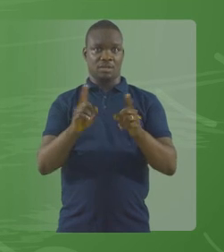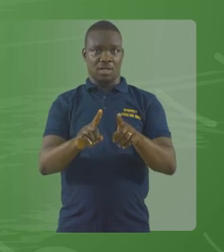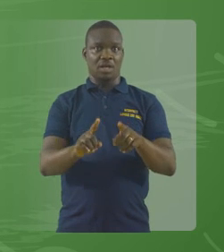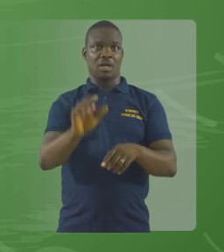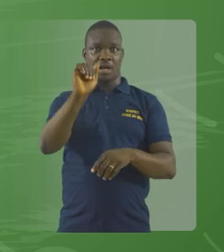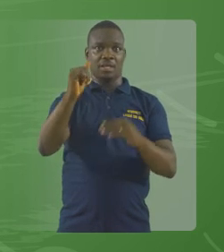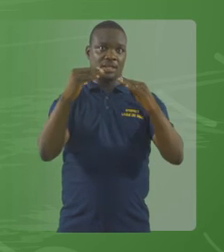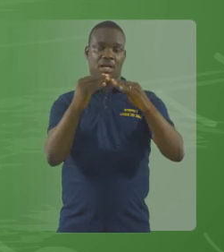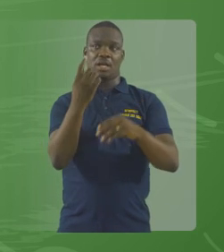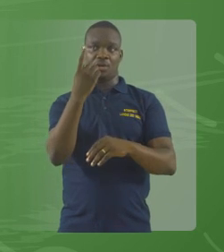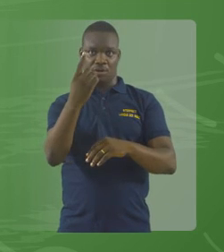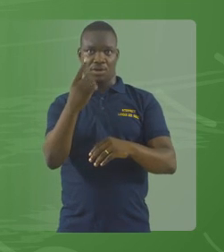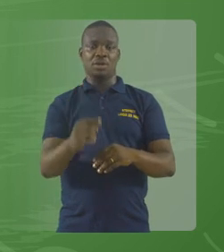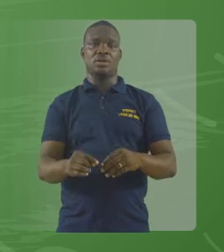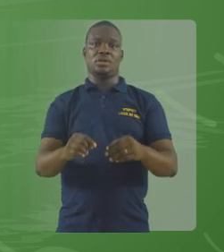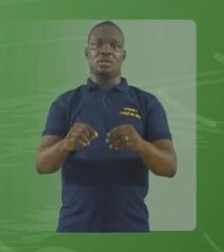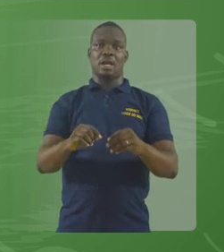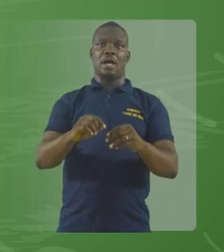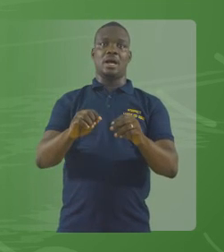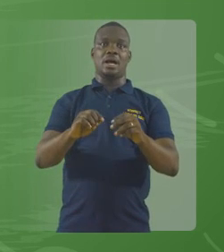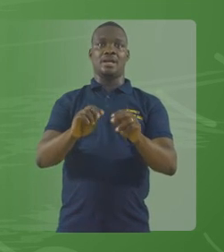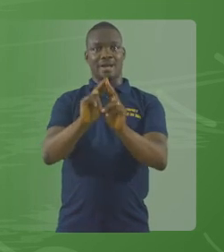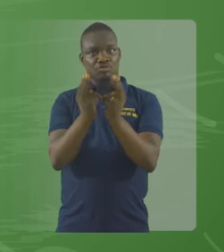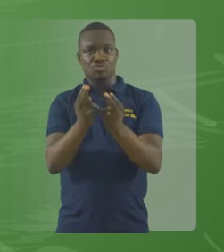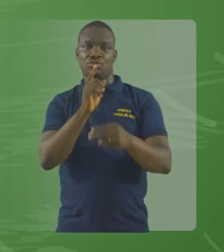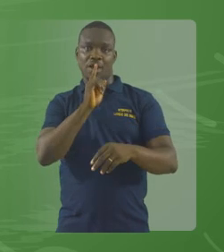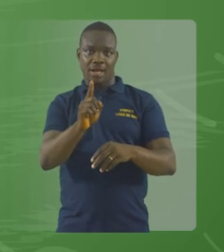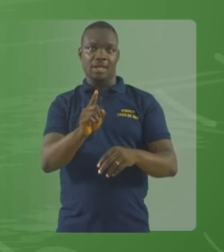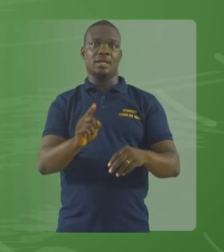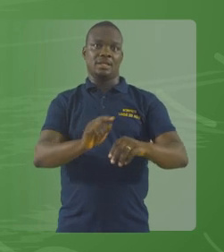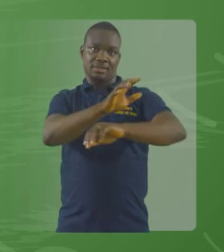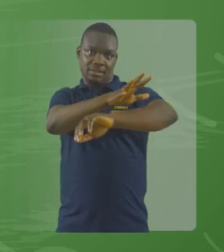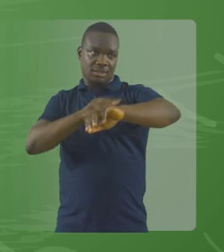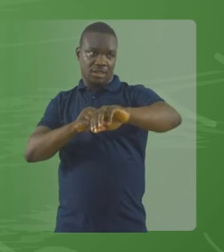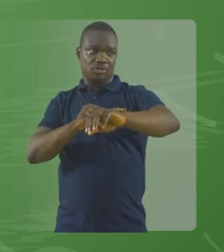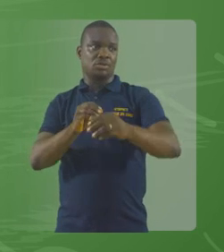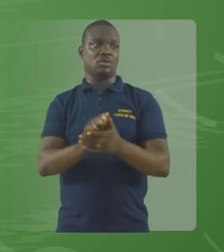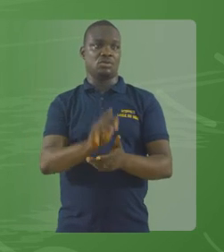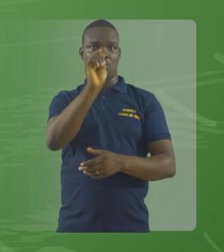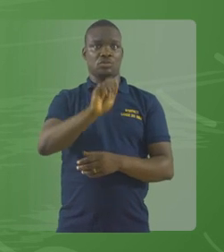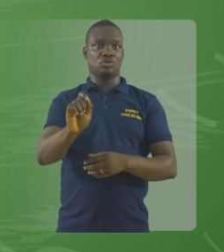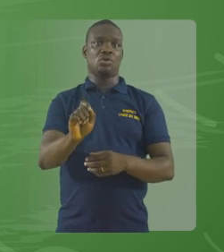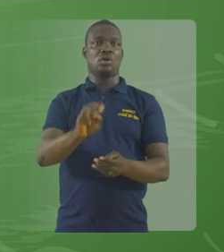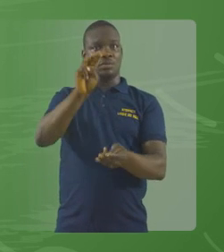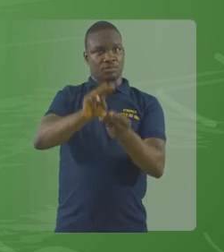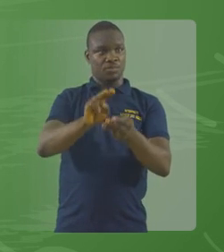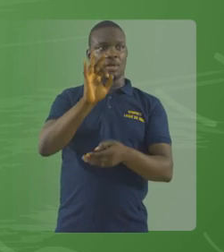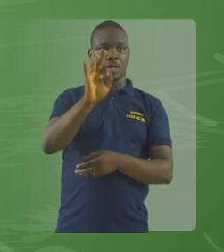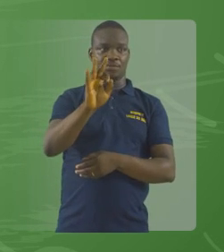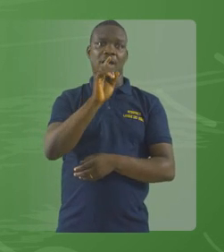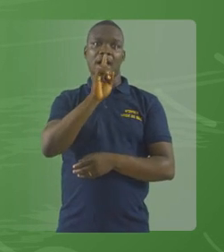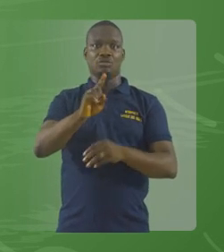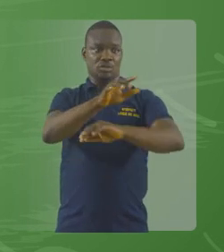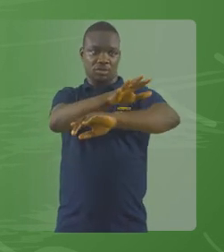correspondante est translation. De ce fait, F est une